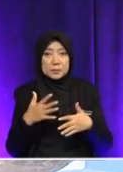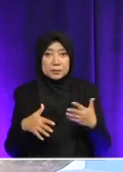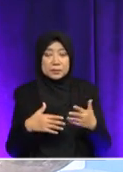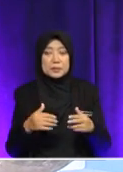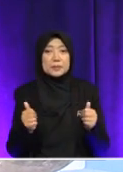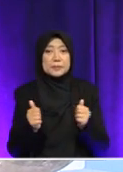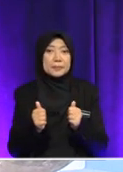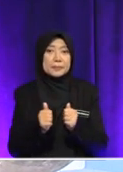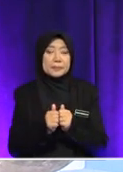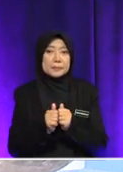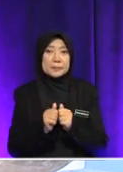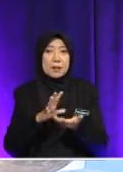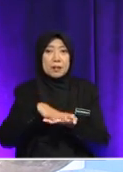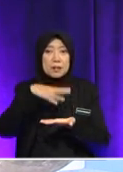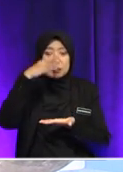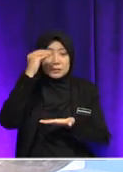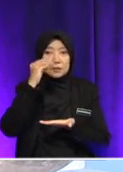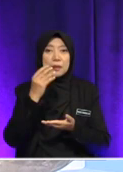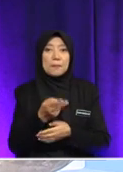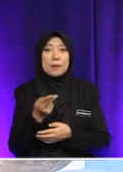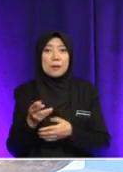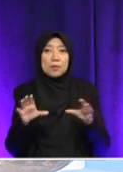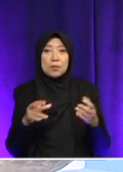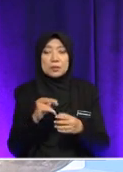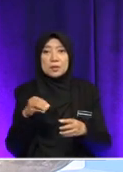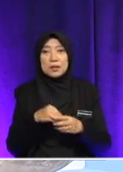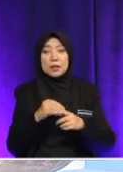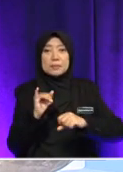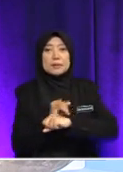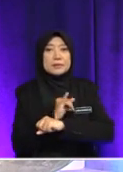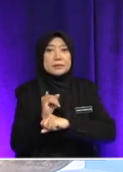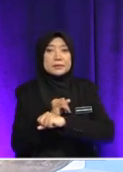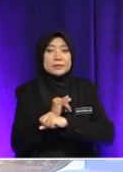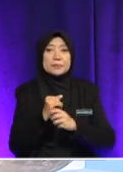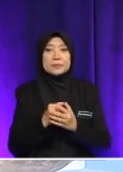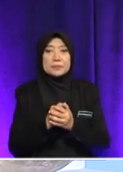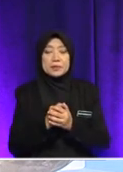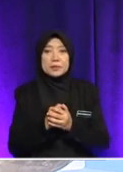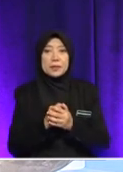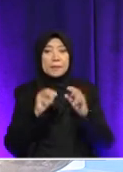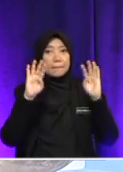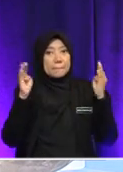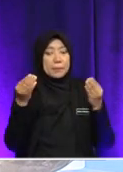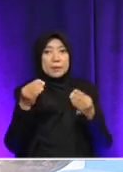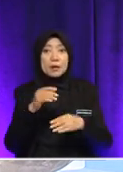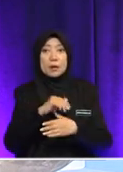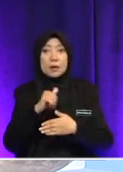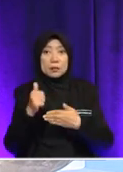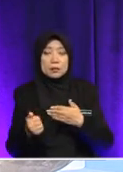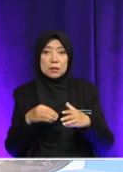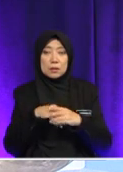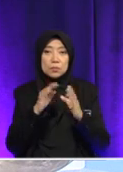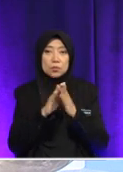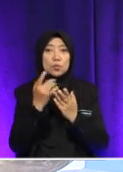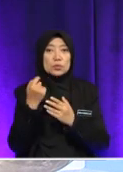dimana kita akan belajar tentang bahan buatan dalam industri ini merupakan bab yang terakhir dalam buku text kimia